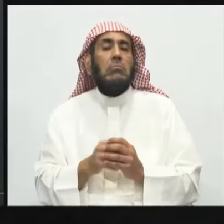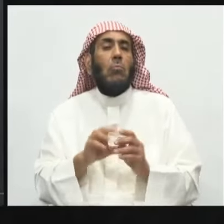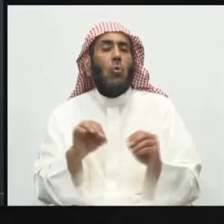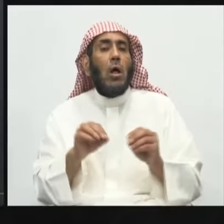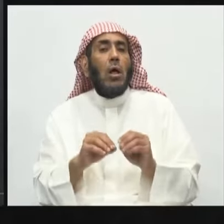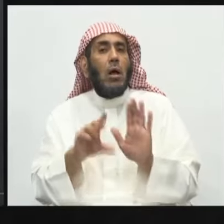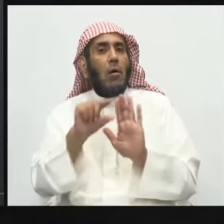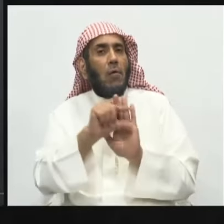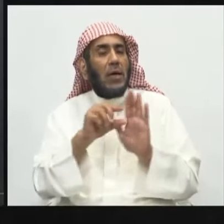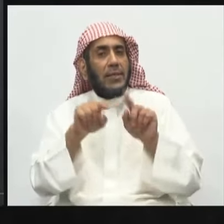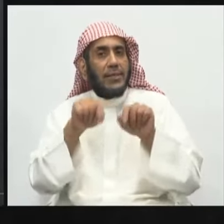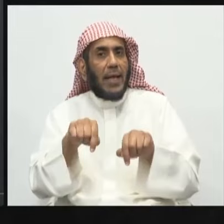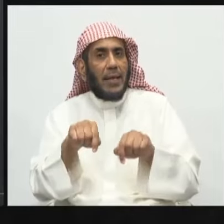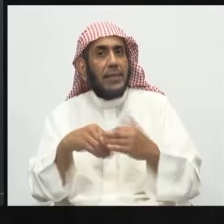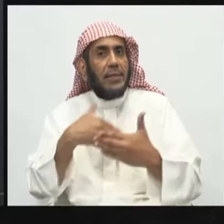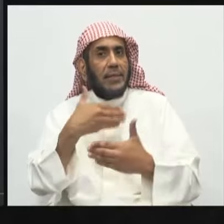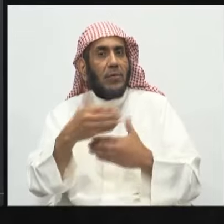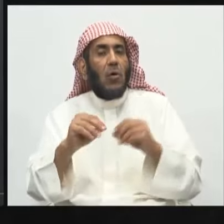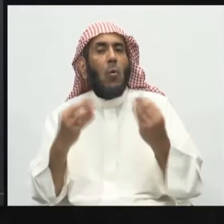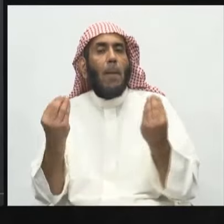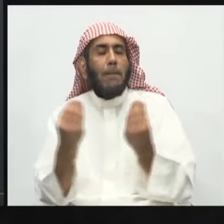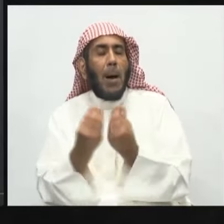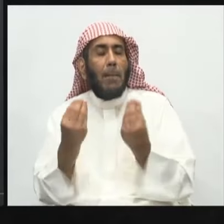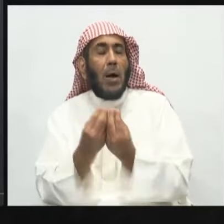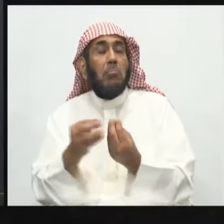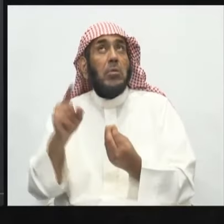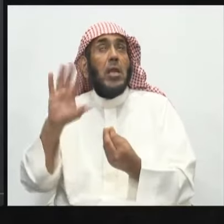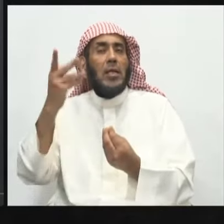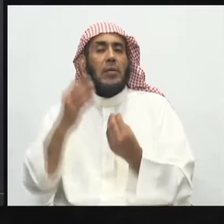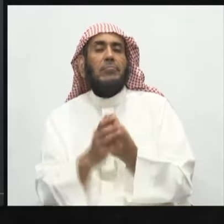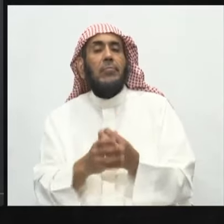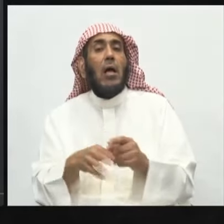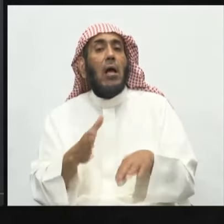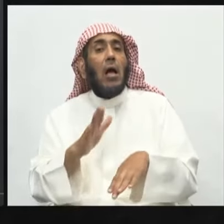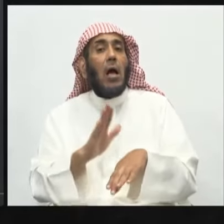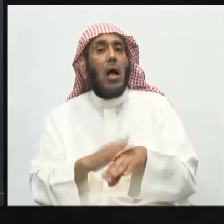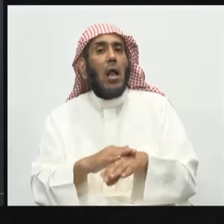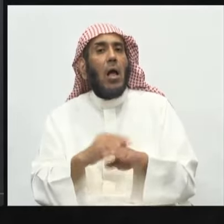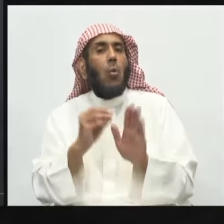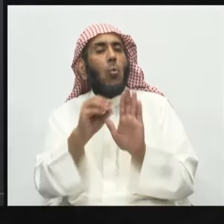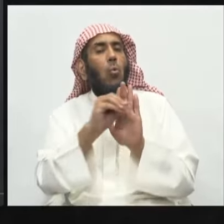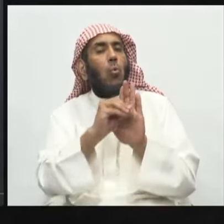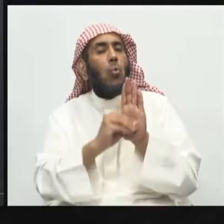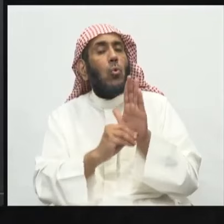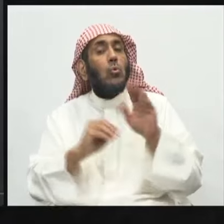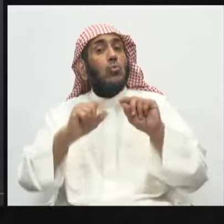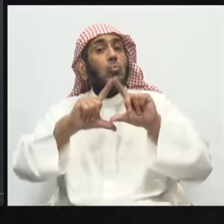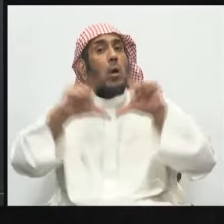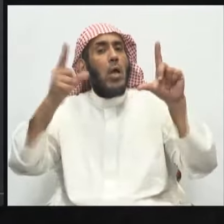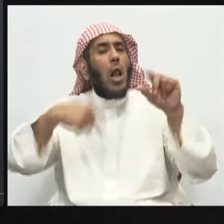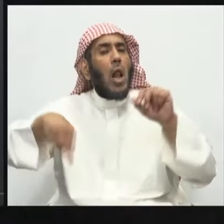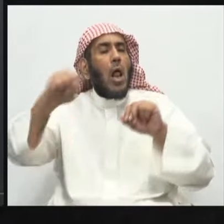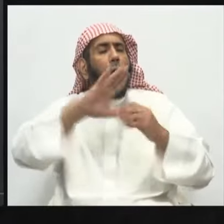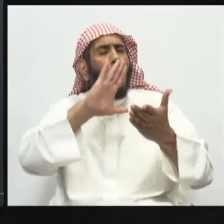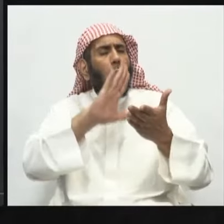فقرتنا التاليه سوف نتعرف سويا باذن الله سبحانه وتعالى على النقاط التي تبين لنا